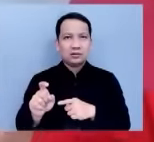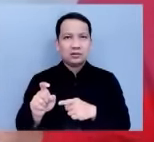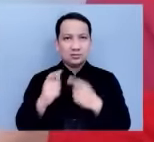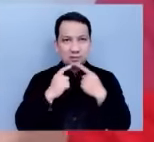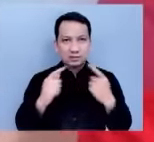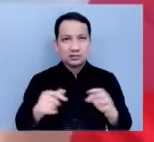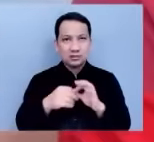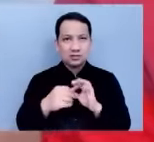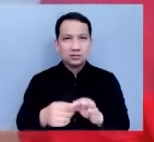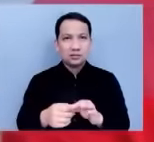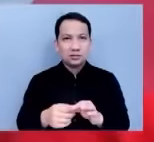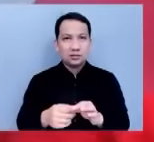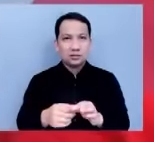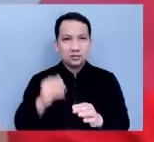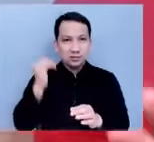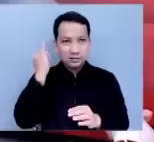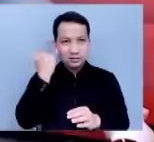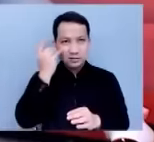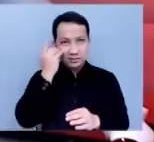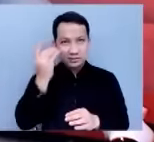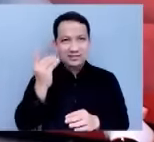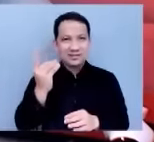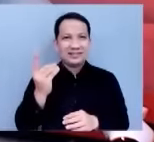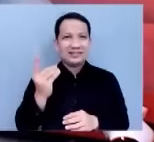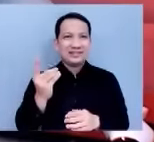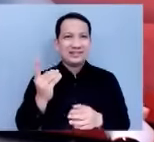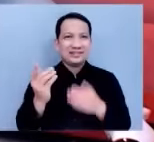Oo, si Joey De Leon!